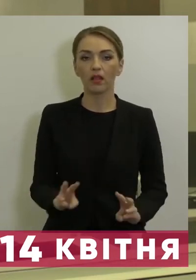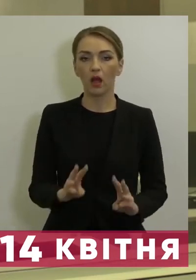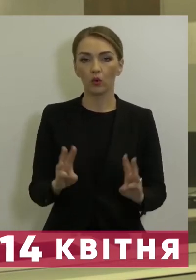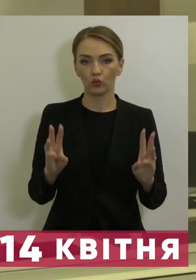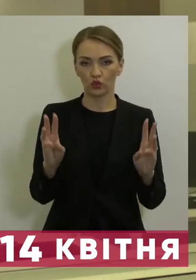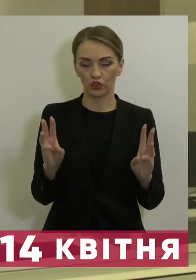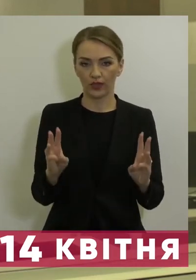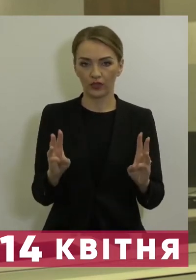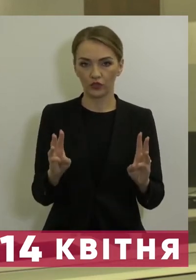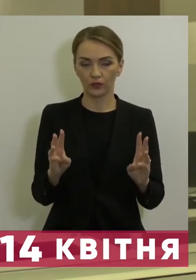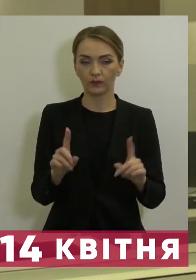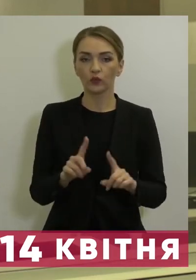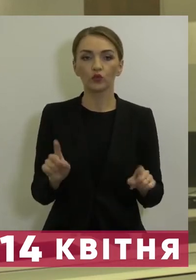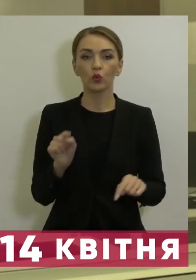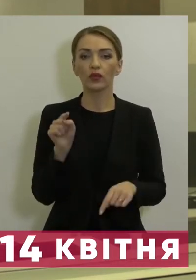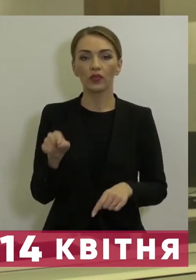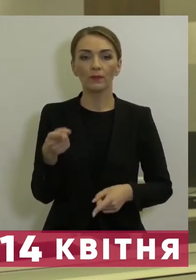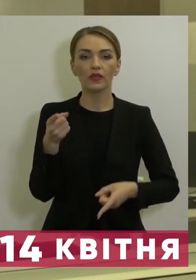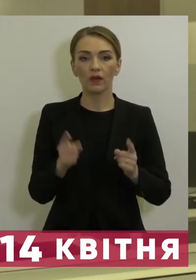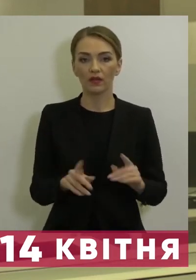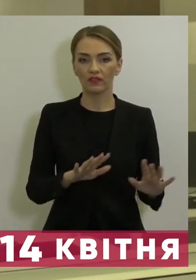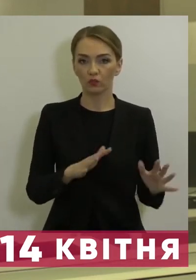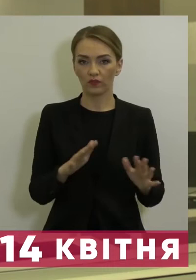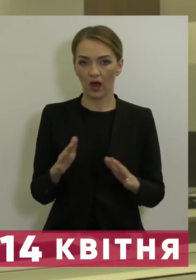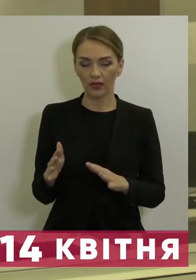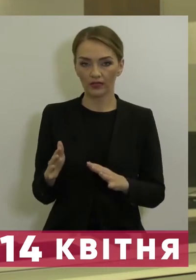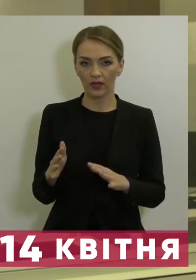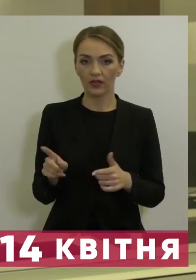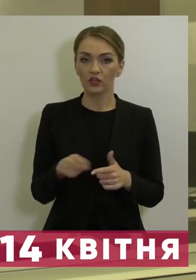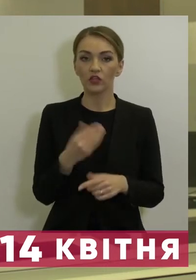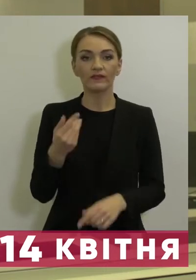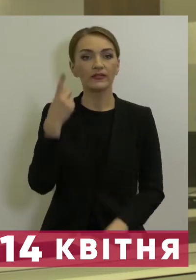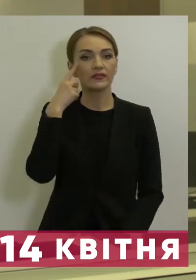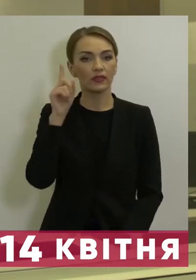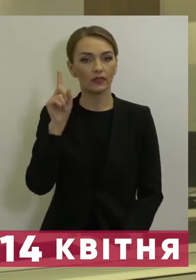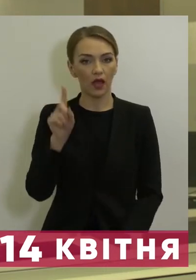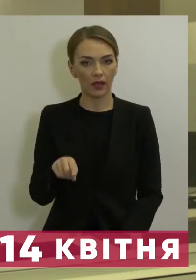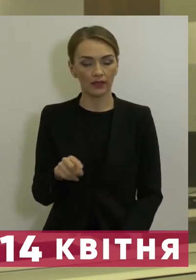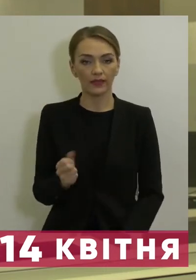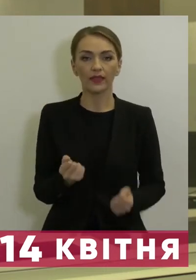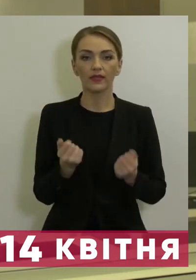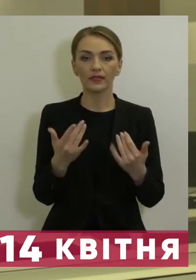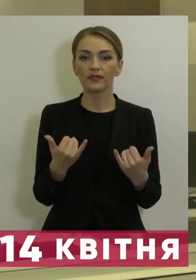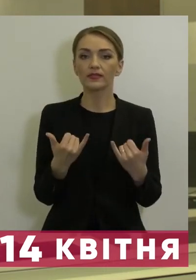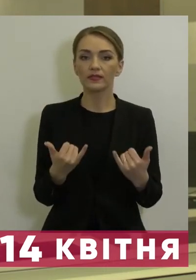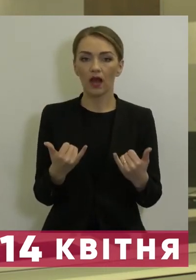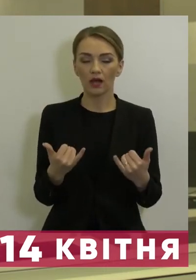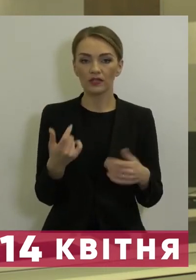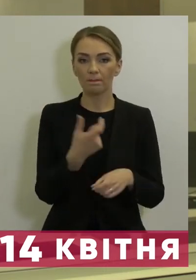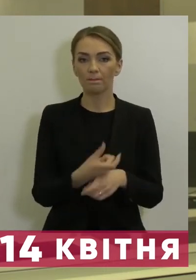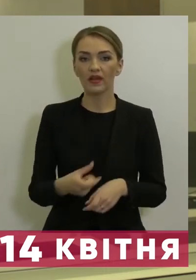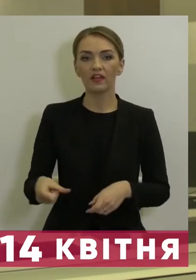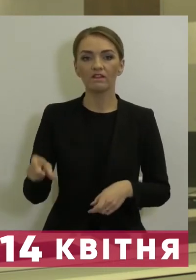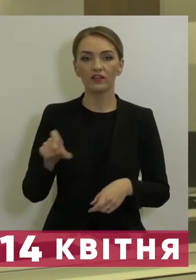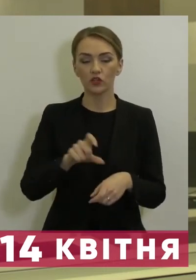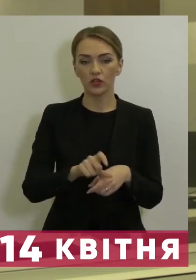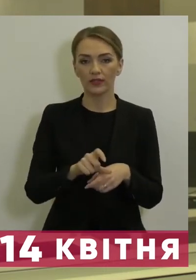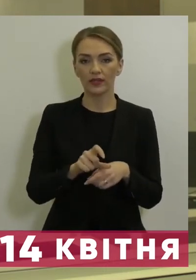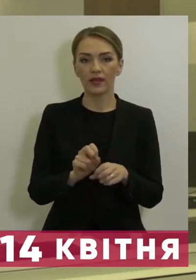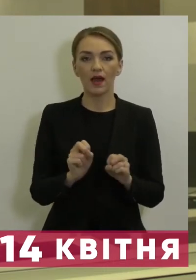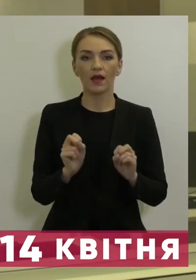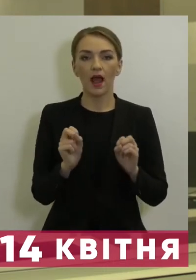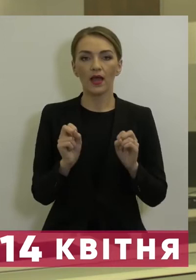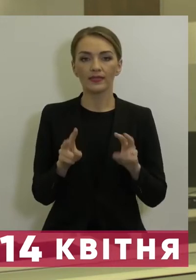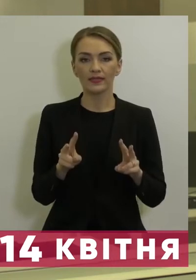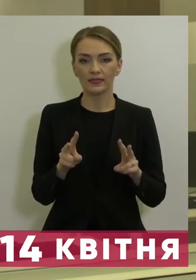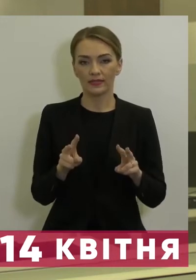палають пожежі. Що там насправді відбувається? Чи ви знаєте? Наскільки зараз перевищений радіаційний фон